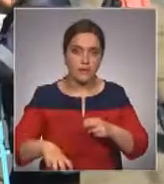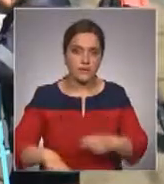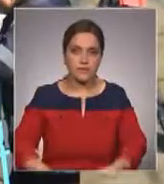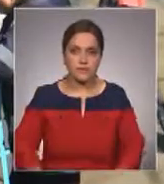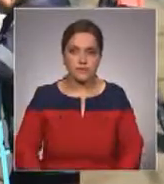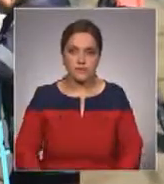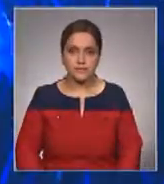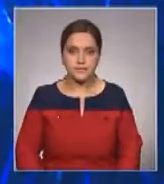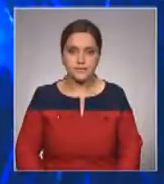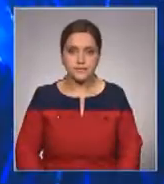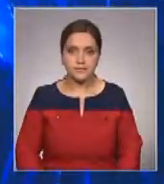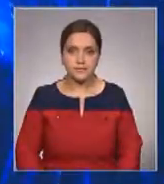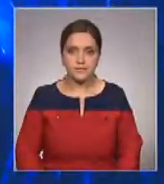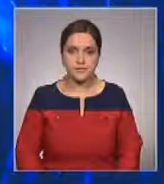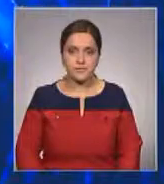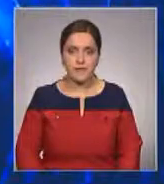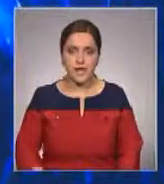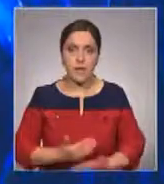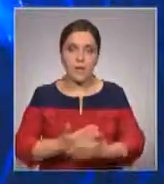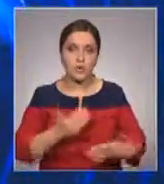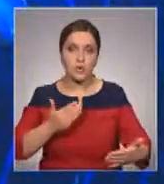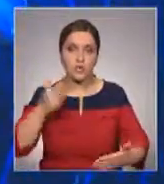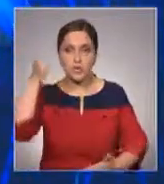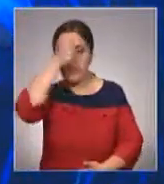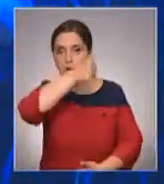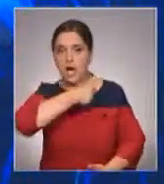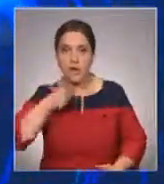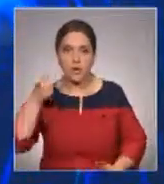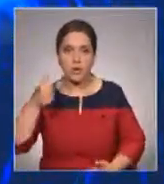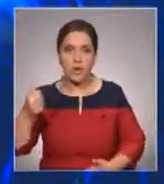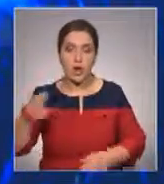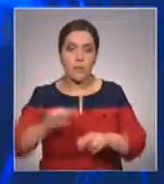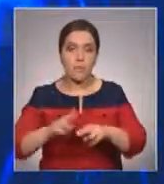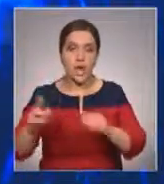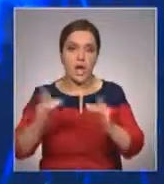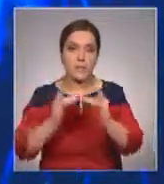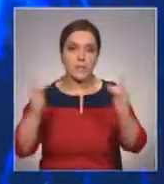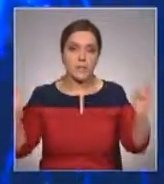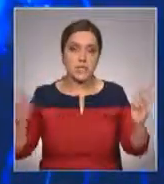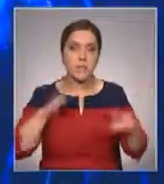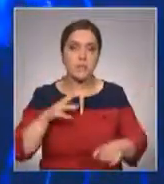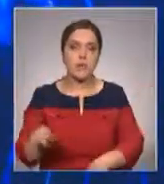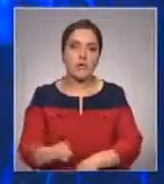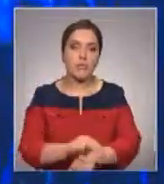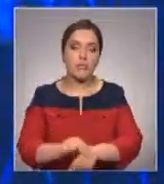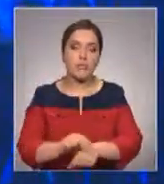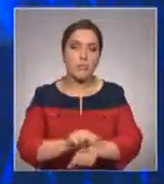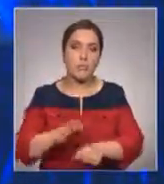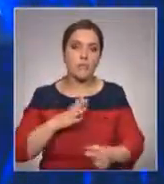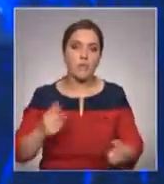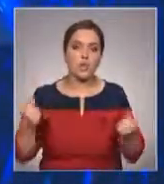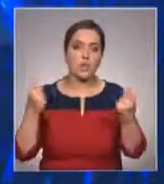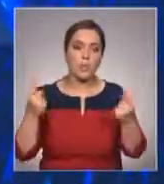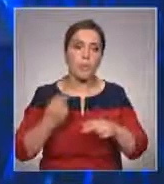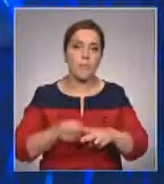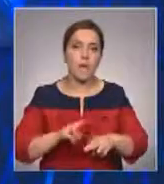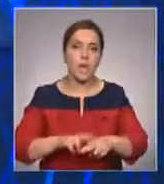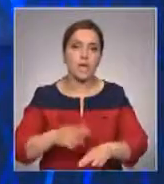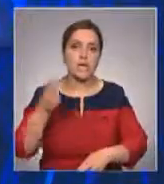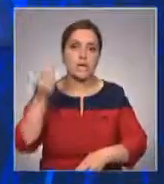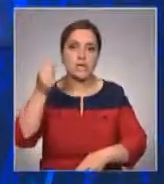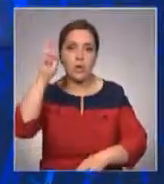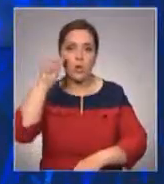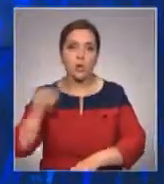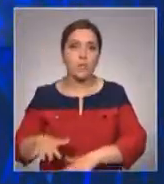полотна. К слову, в прошлом году на данном путепроводе проводился капитальный ремонт. На эти цели из